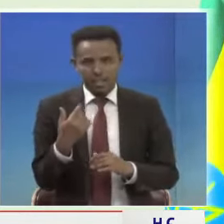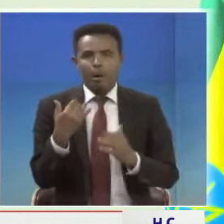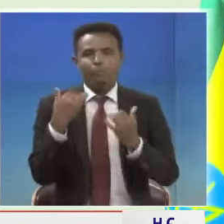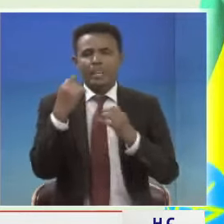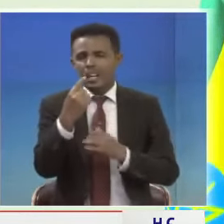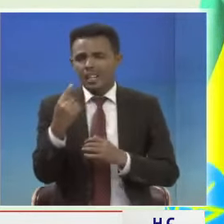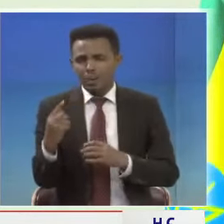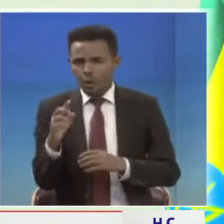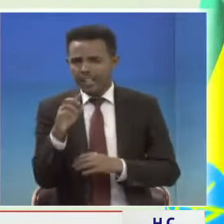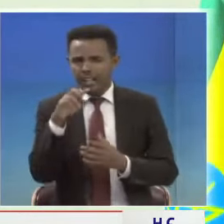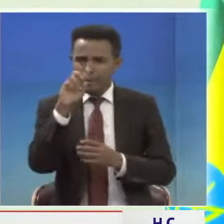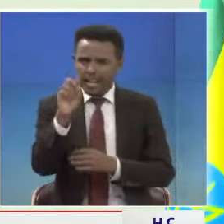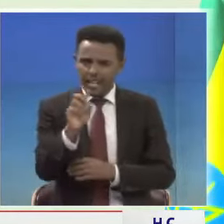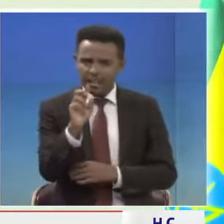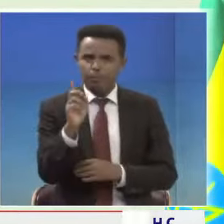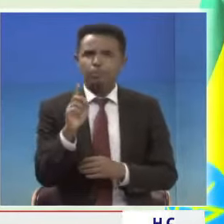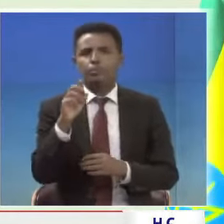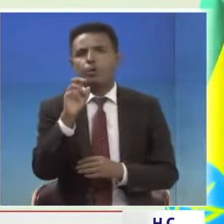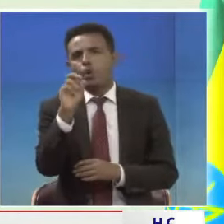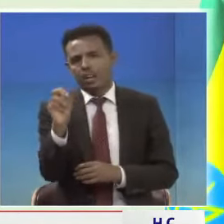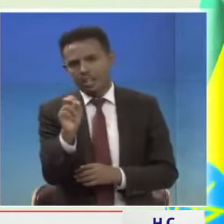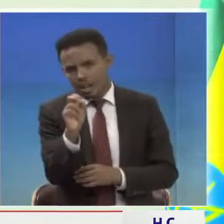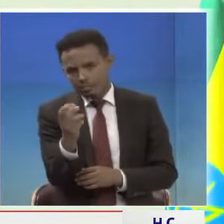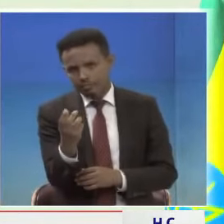ቀበሌ በየወረዳ